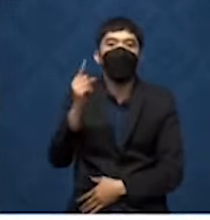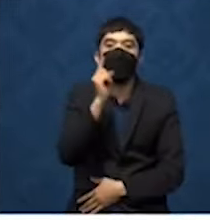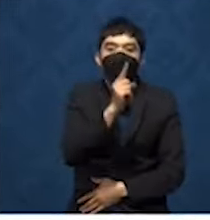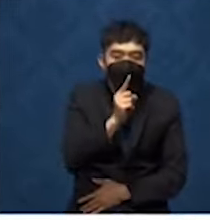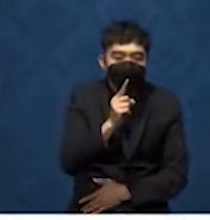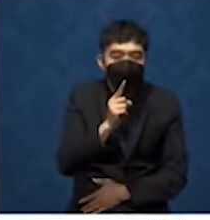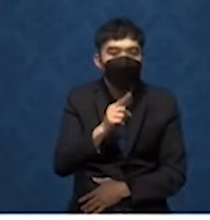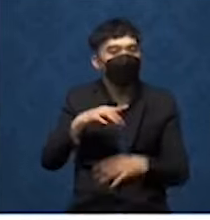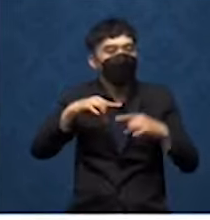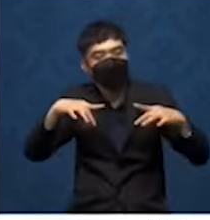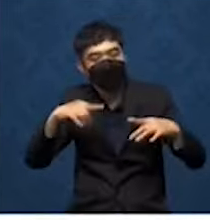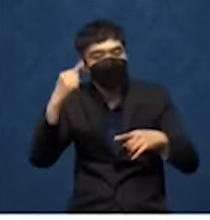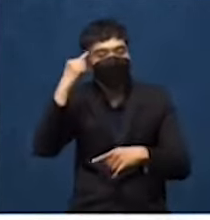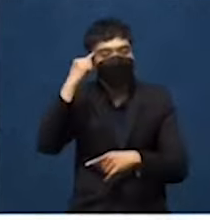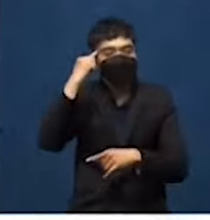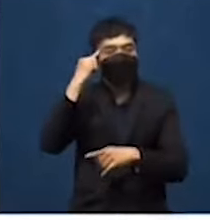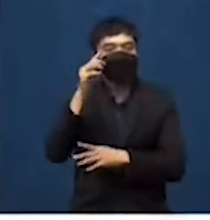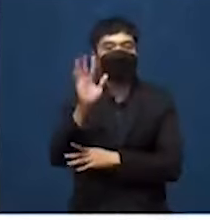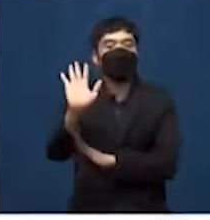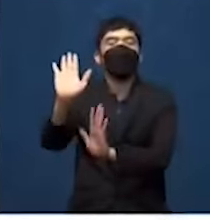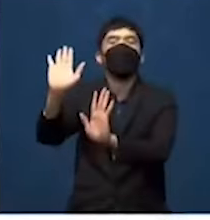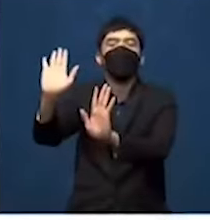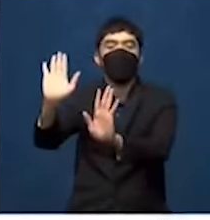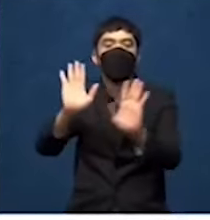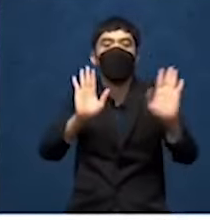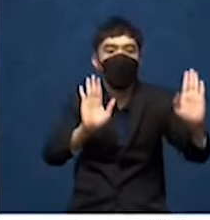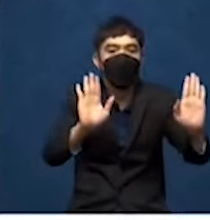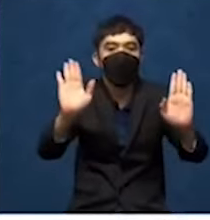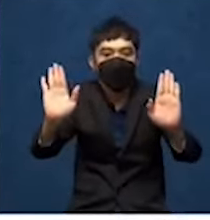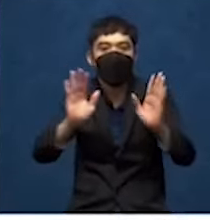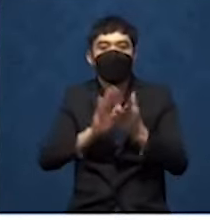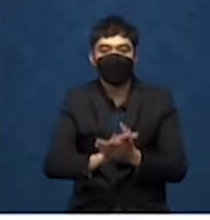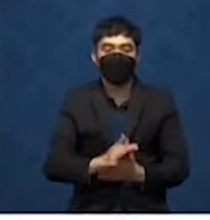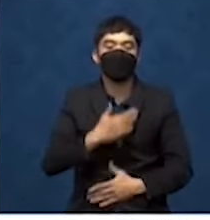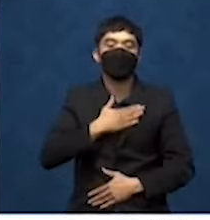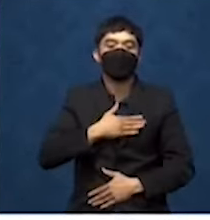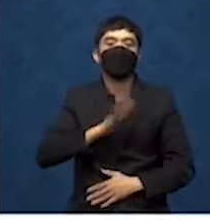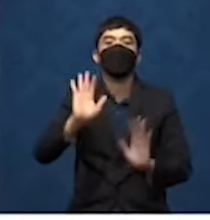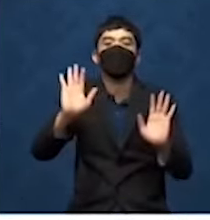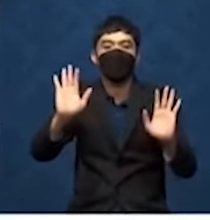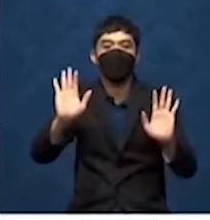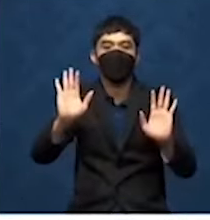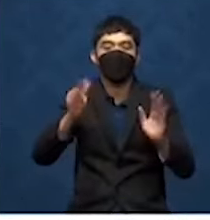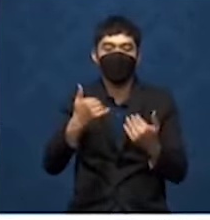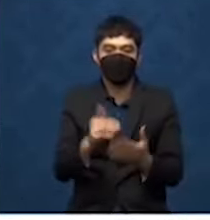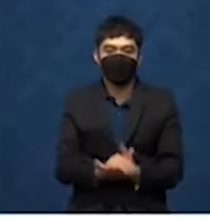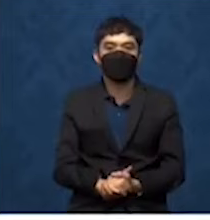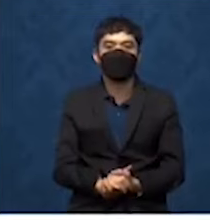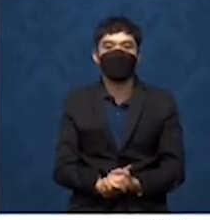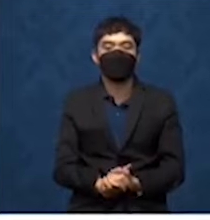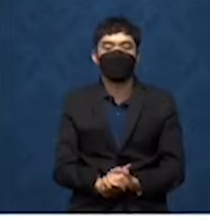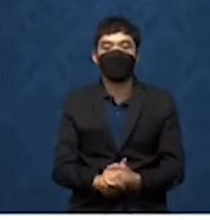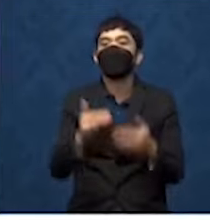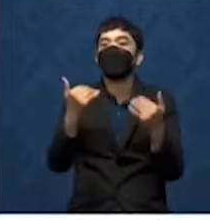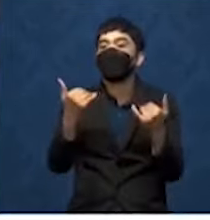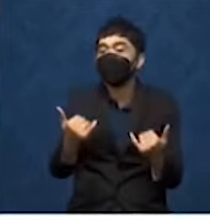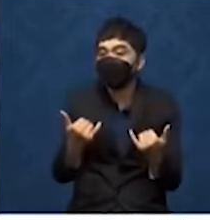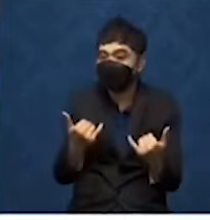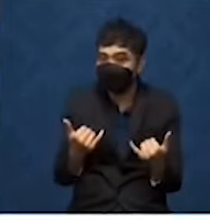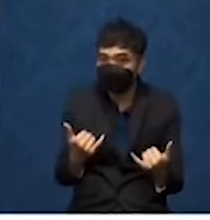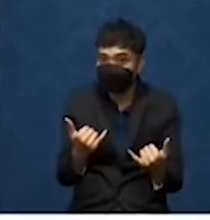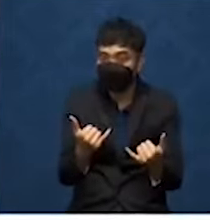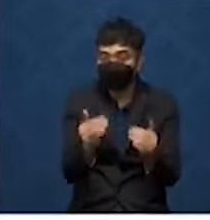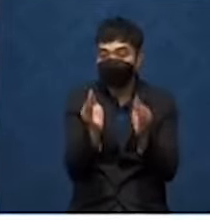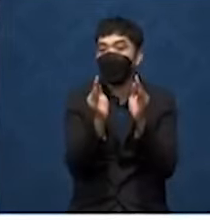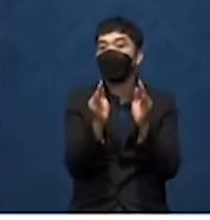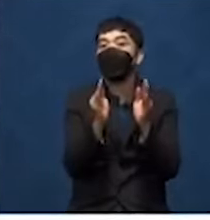าว ก็เลยขอหยุดทุกคนนะครับผมคิดว่าโดยที่วันนี้เราลงมตินะครับเพราะนั้นขั้นตอน